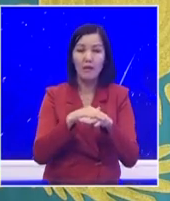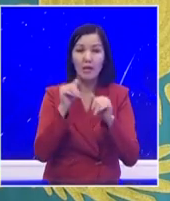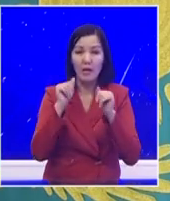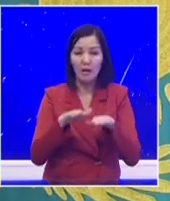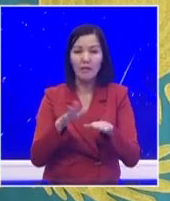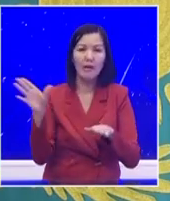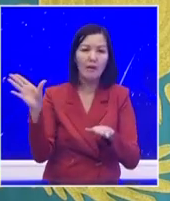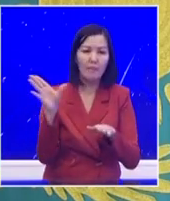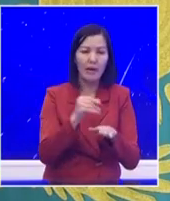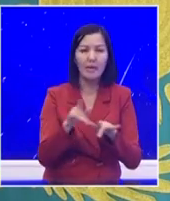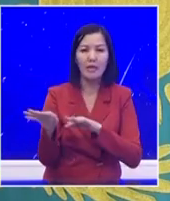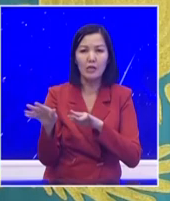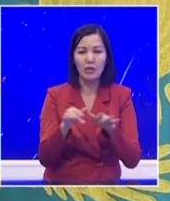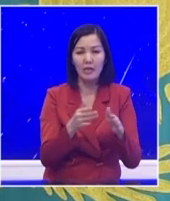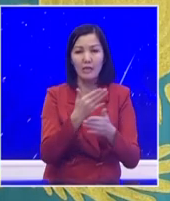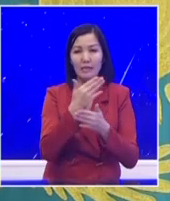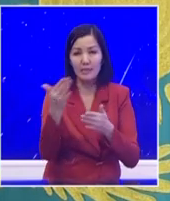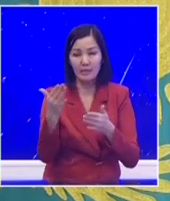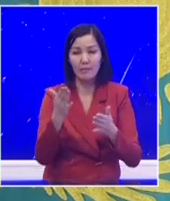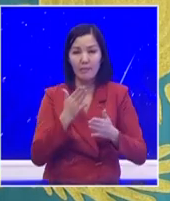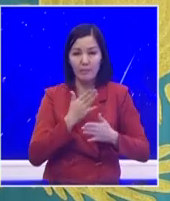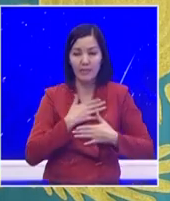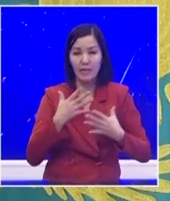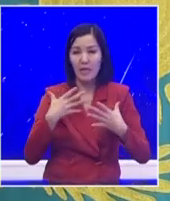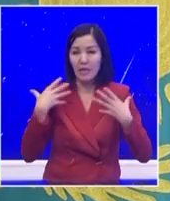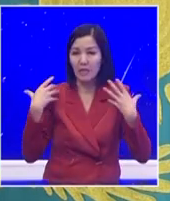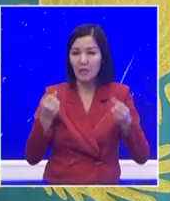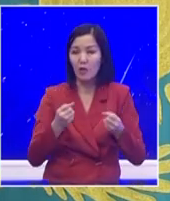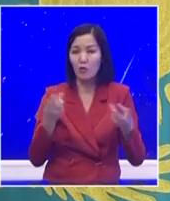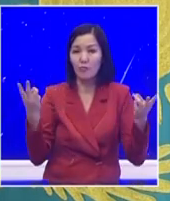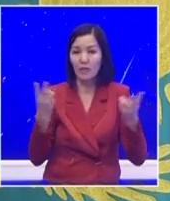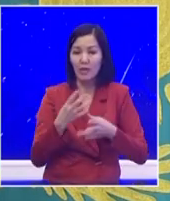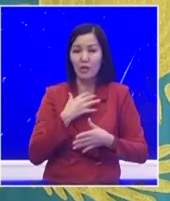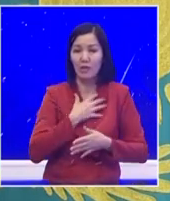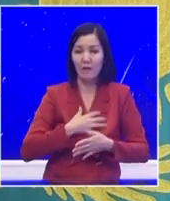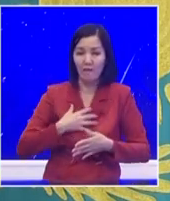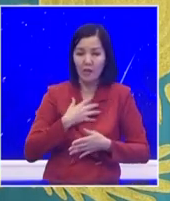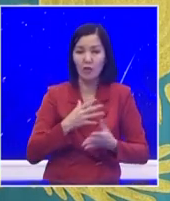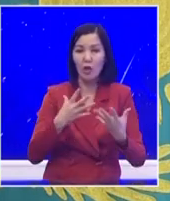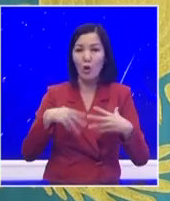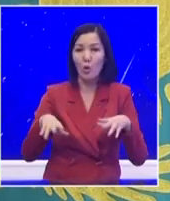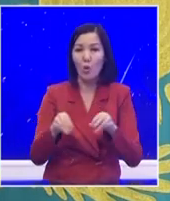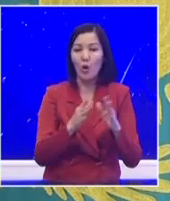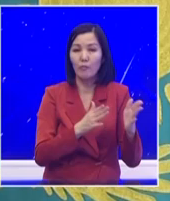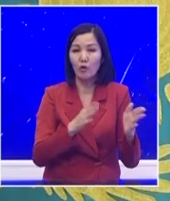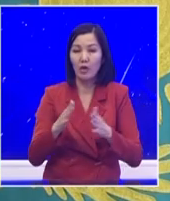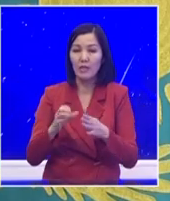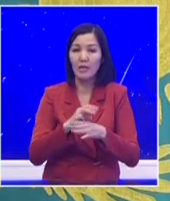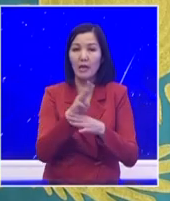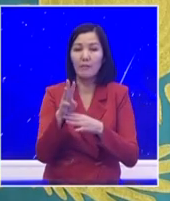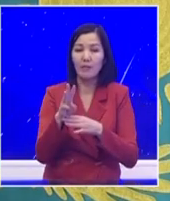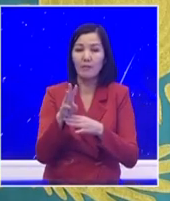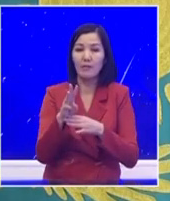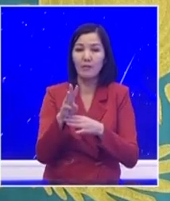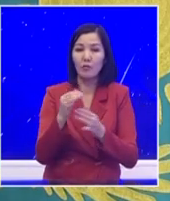жатқан барлық шаралар сіз бен біздің қауіпсіздігімізді қоғам тұрақтылығын қамтамасыз